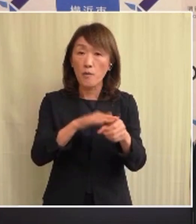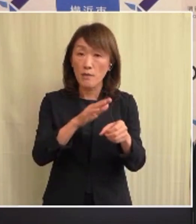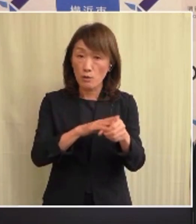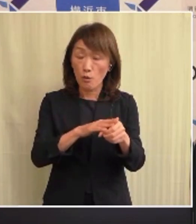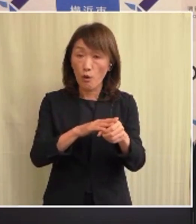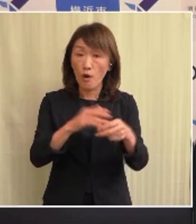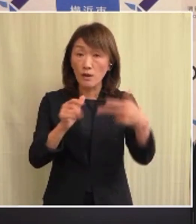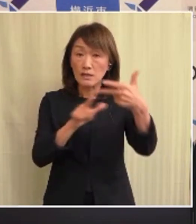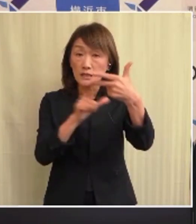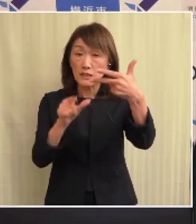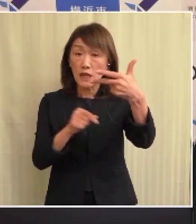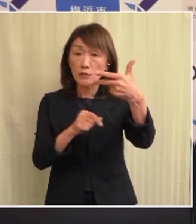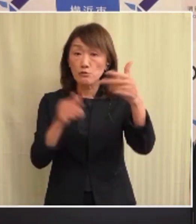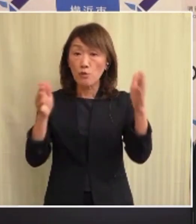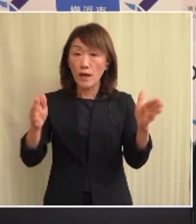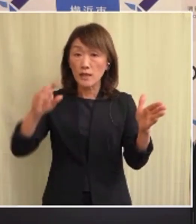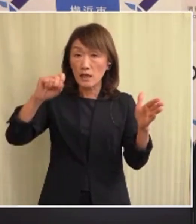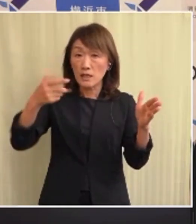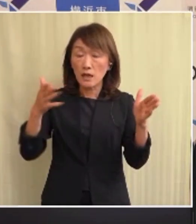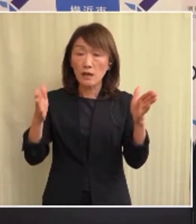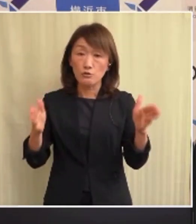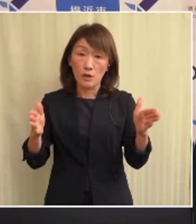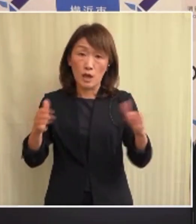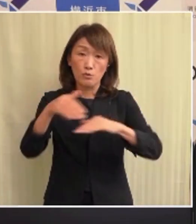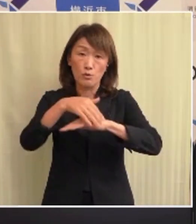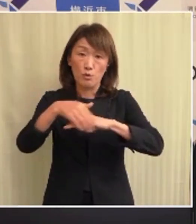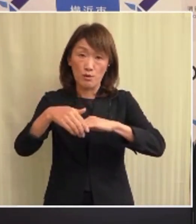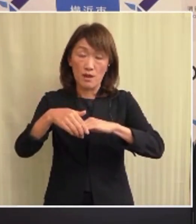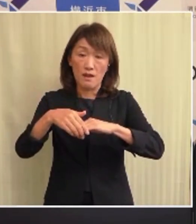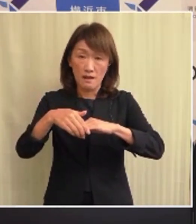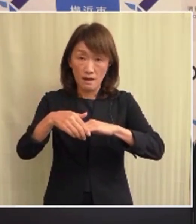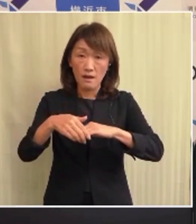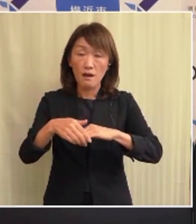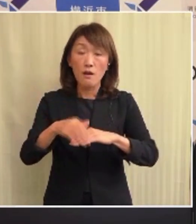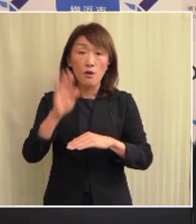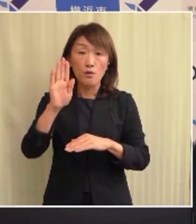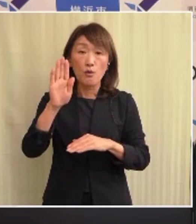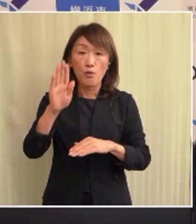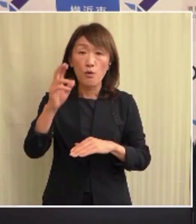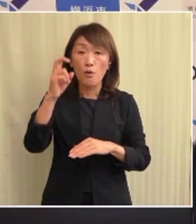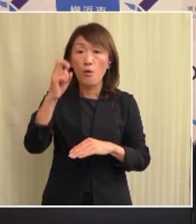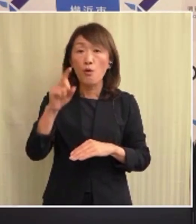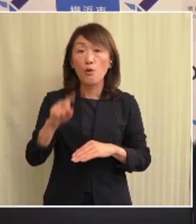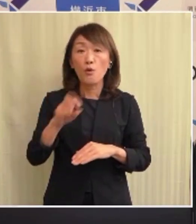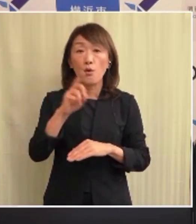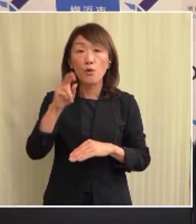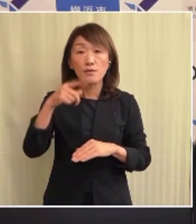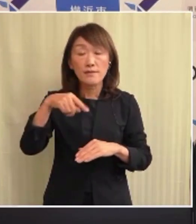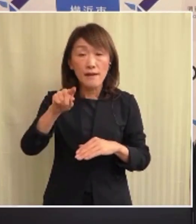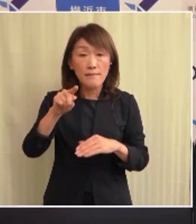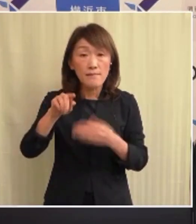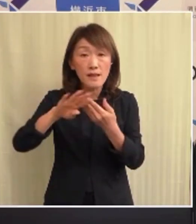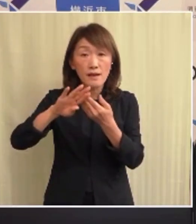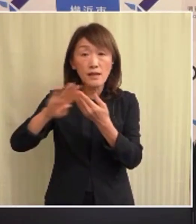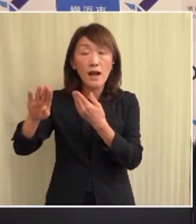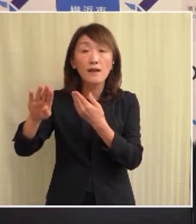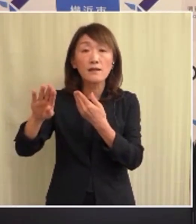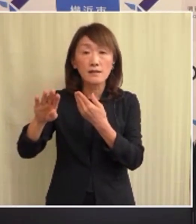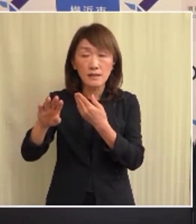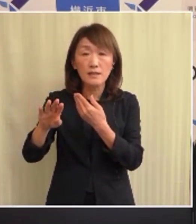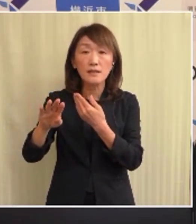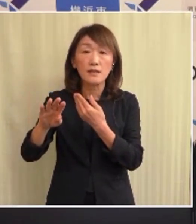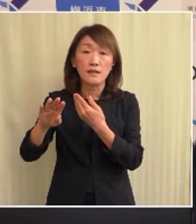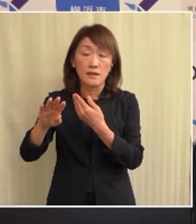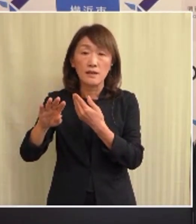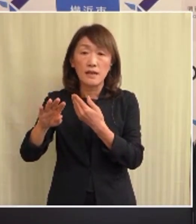1ヶ月間の予定だと思うんですけど、今後そのローゼンさん以外ともですね、こういう開発を